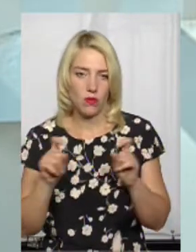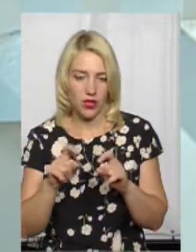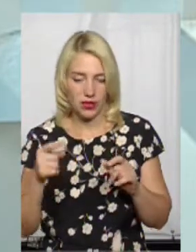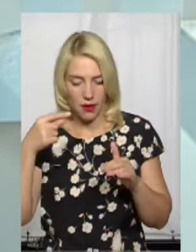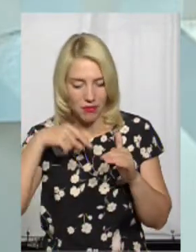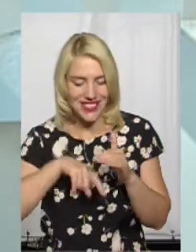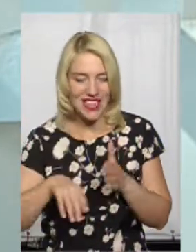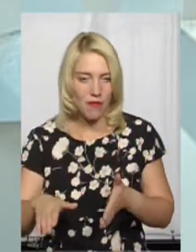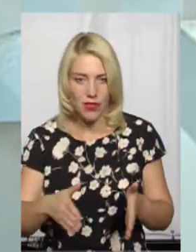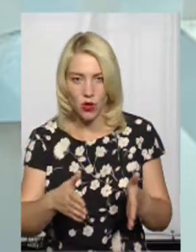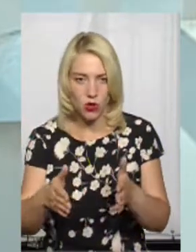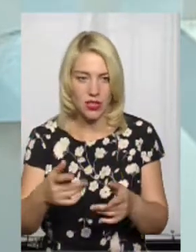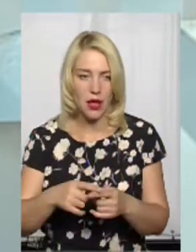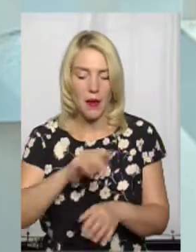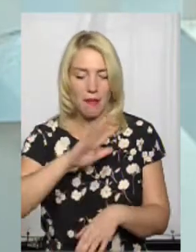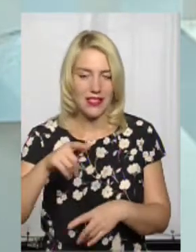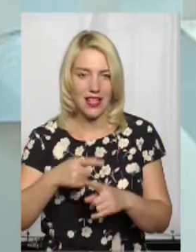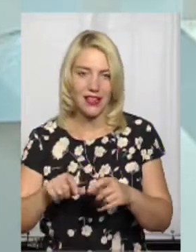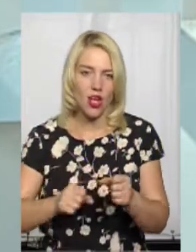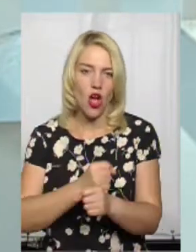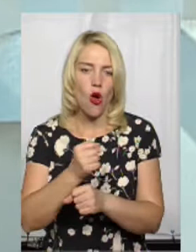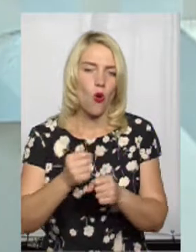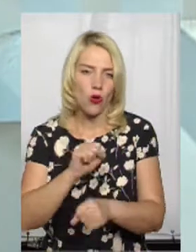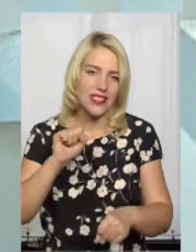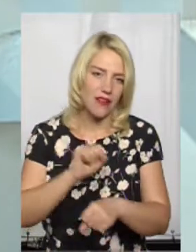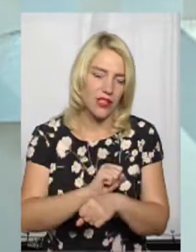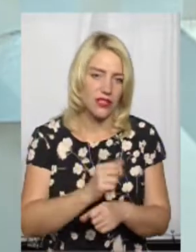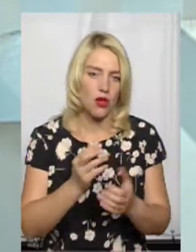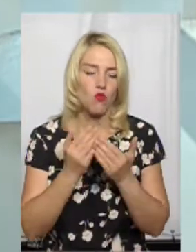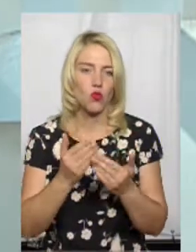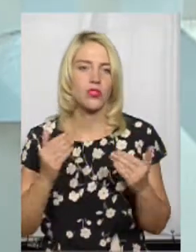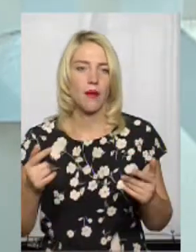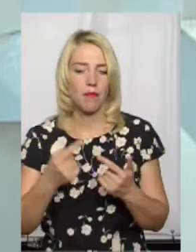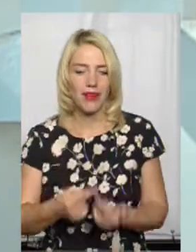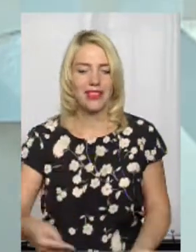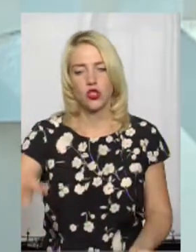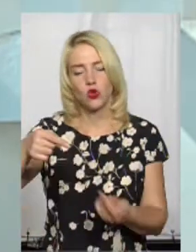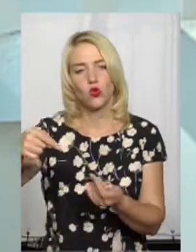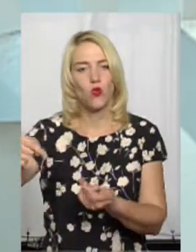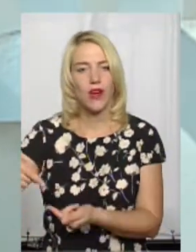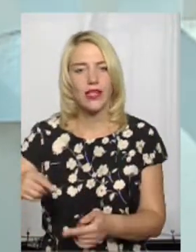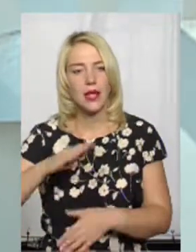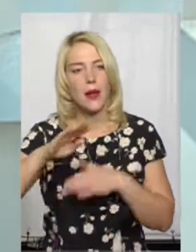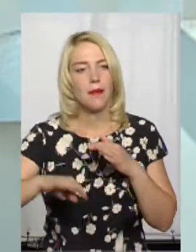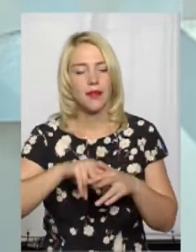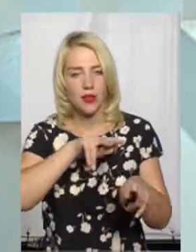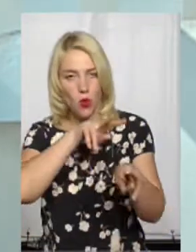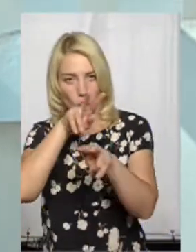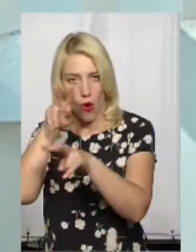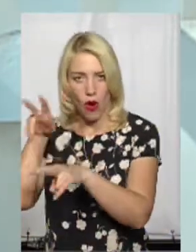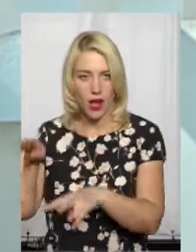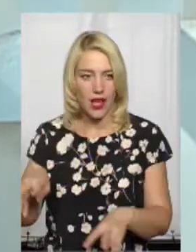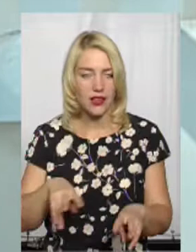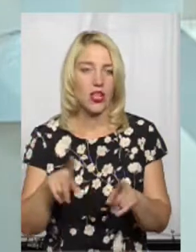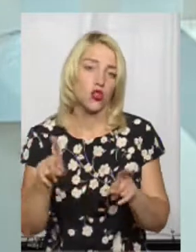підземні комунікації, після їх консервації музеїфікувати. Тобто пристосувати під огляд